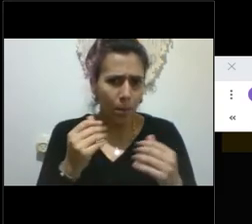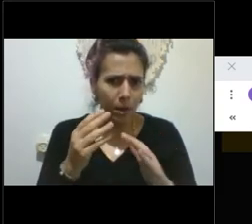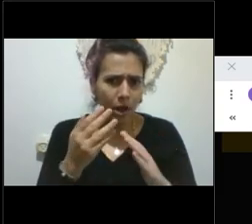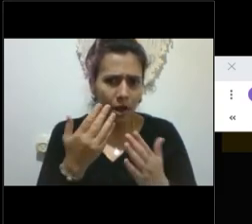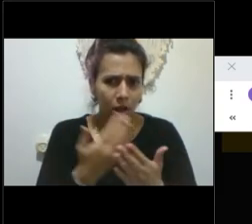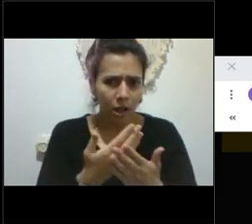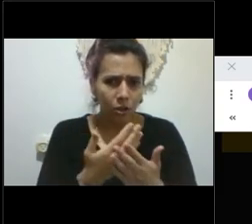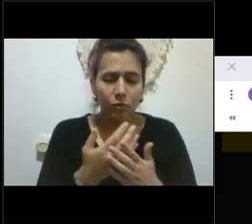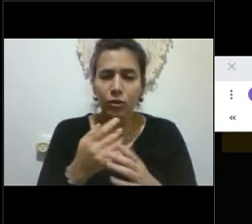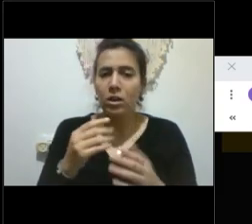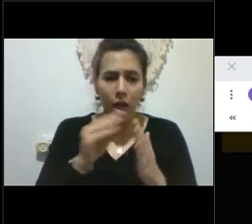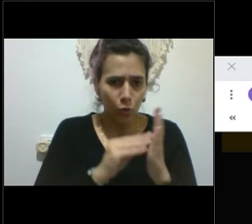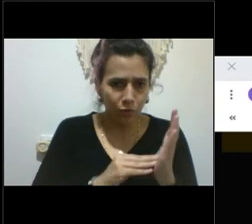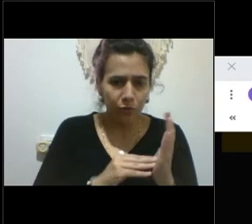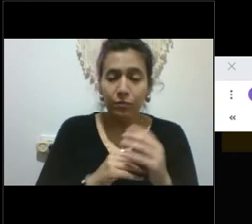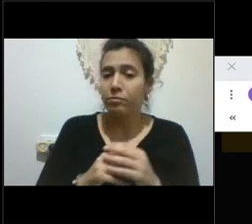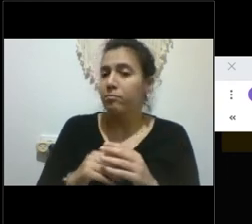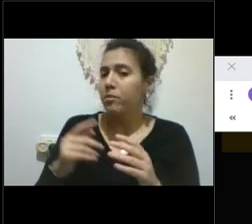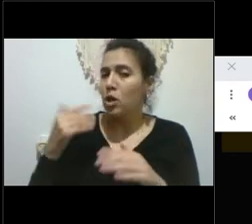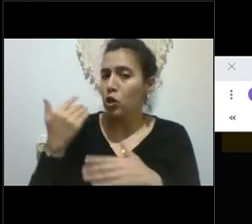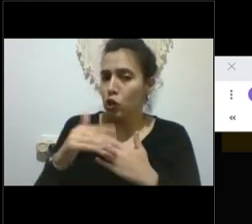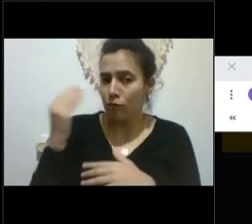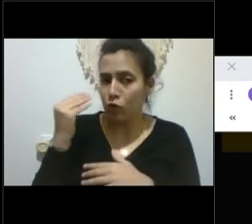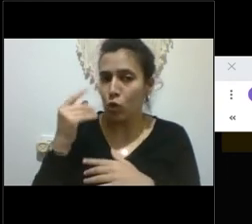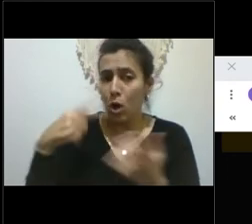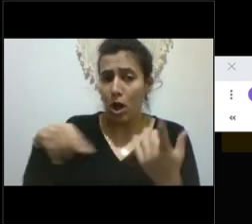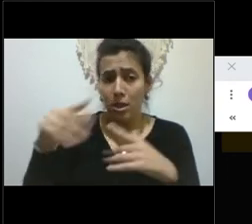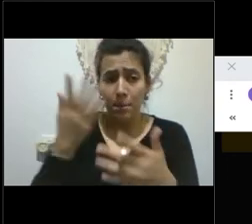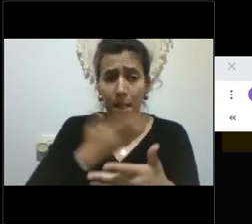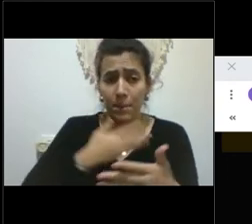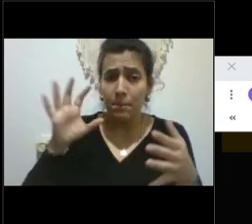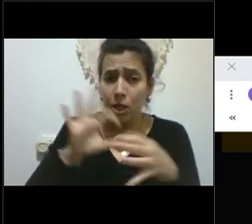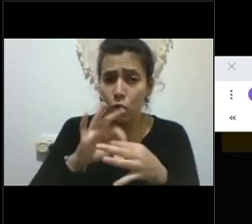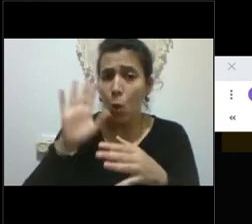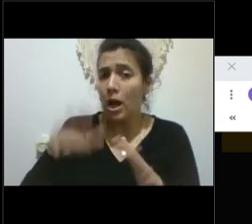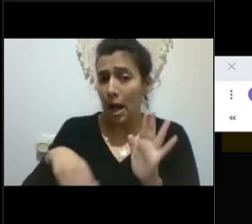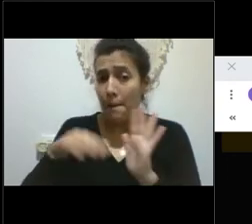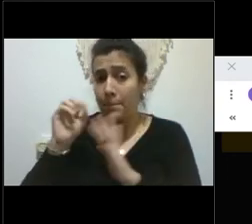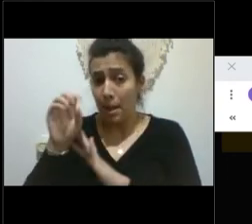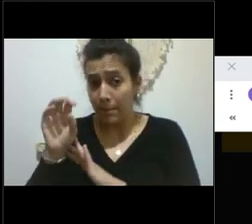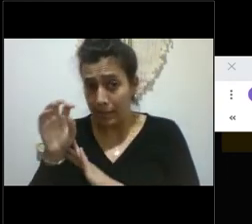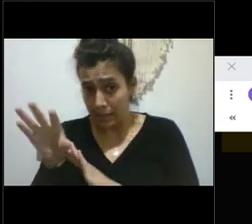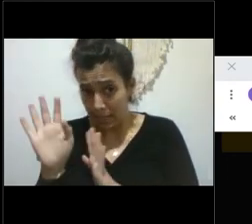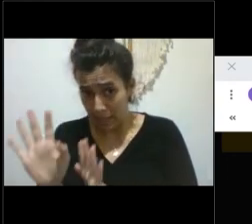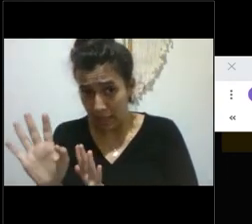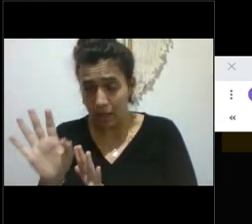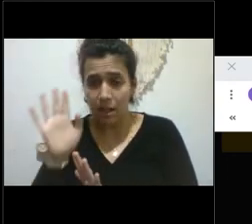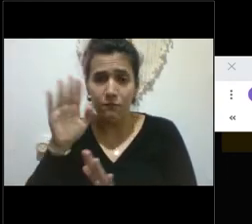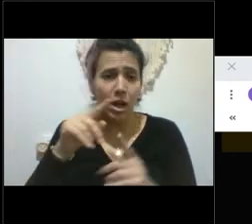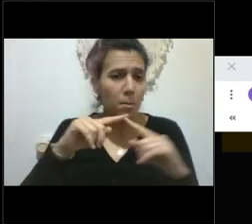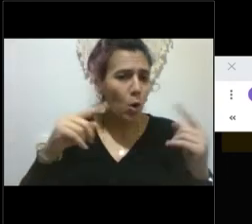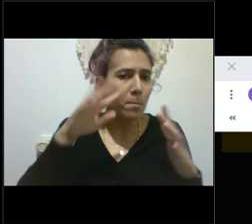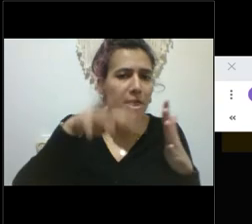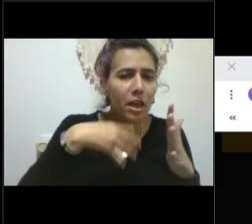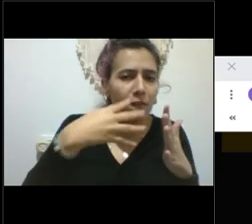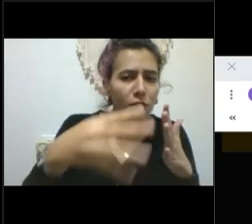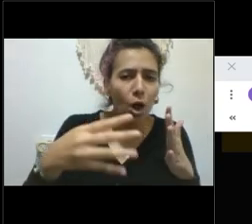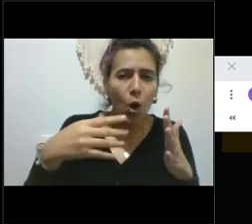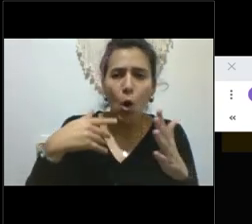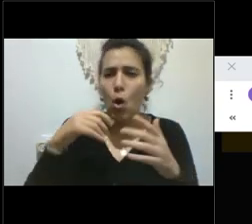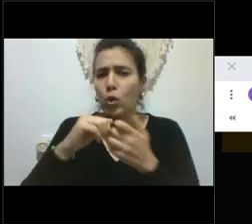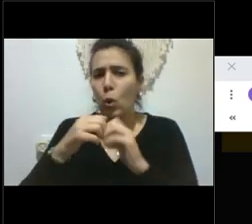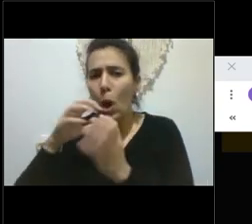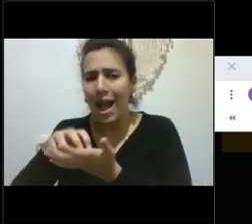תקבלו קישור, גם למצגת עצמה שאנחנו נעבור עליה, וגם לכל מיני טבלאות שאני אתן קישורים, ואתרים שאני אקשר